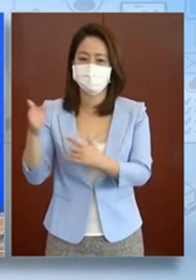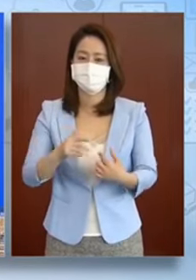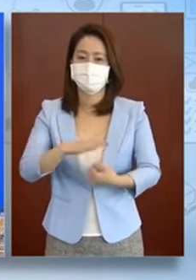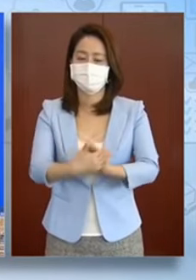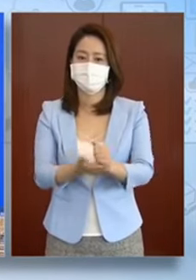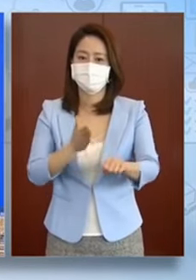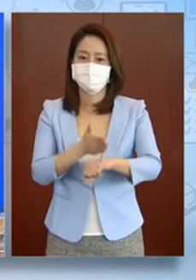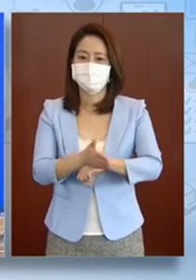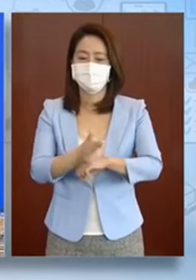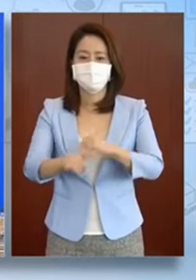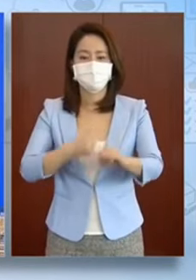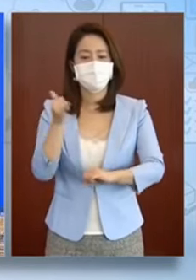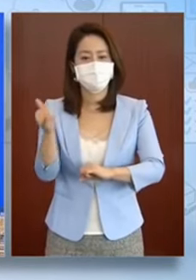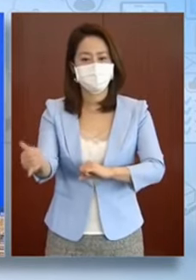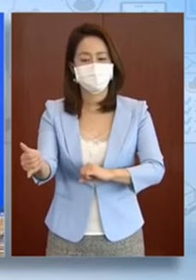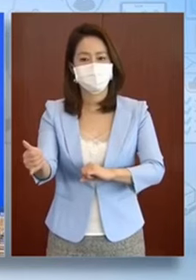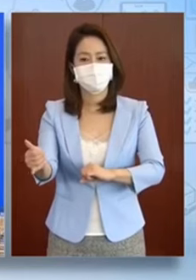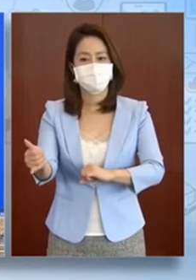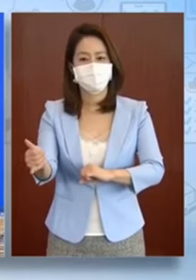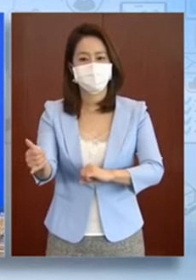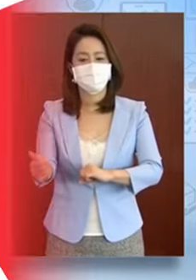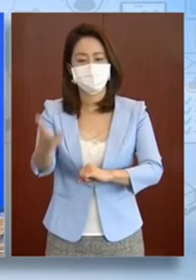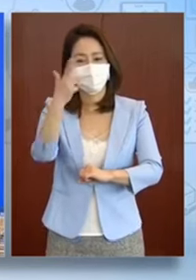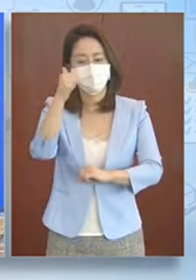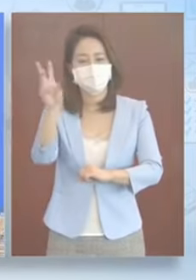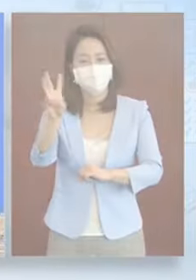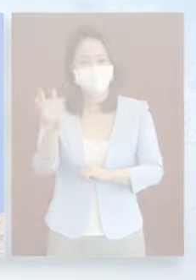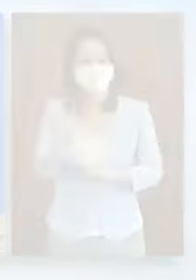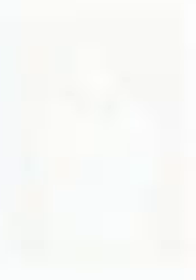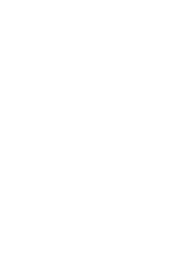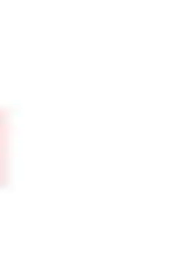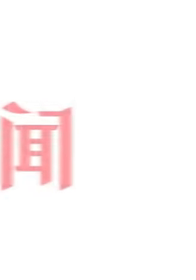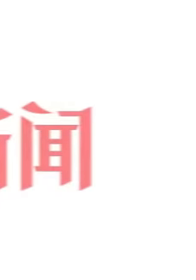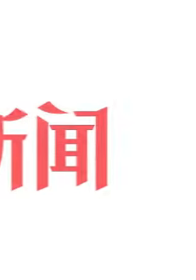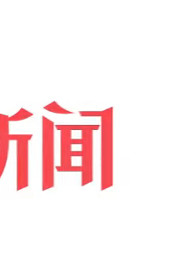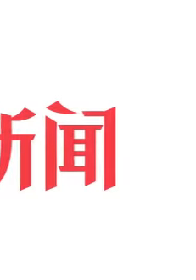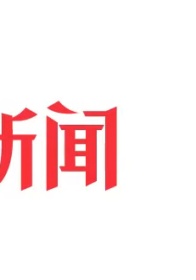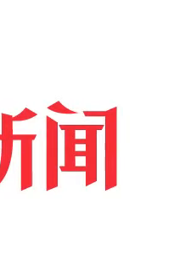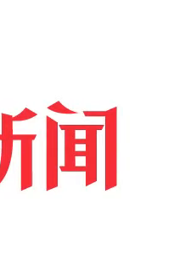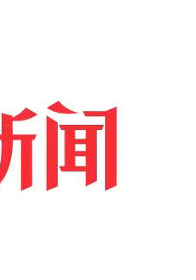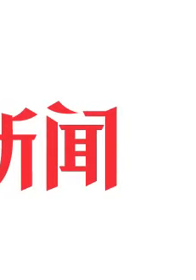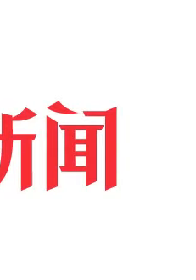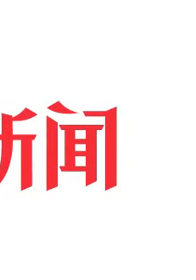回浙江省丽水市青田县，没有在本市逗留。